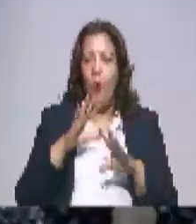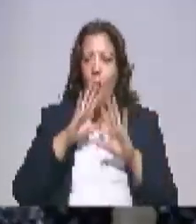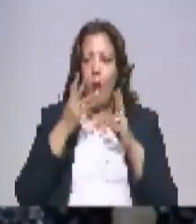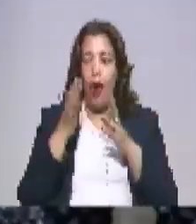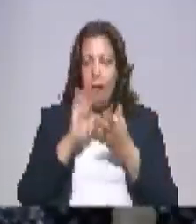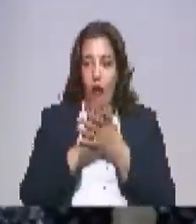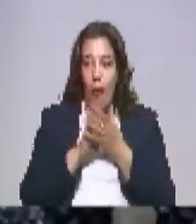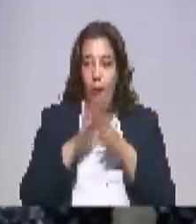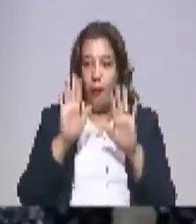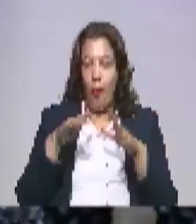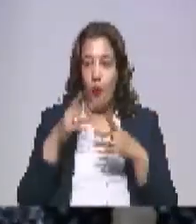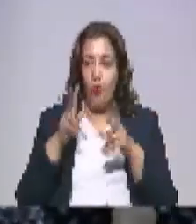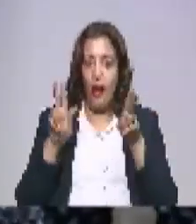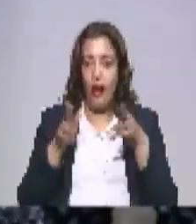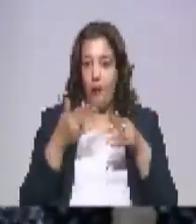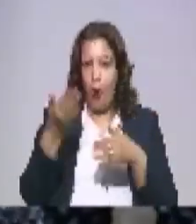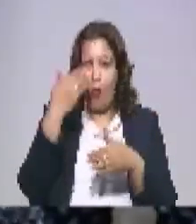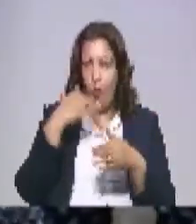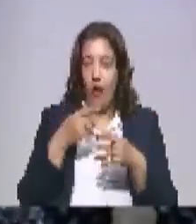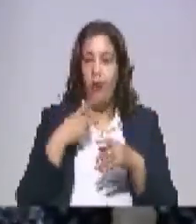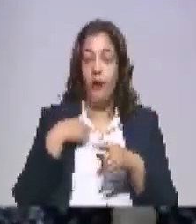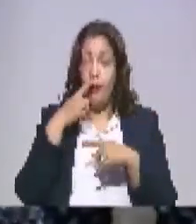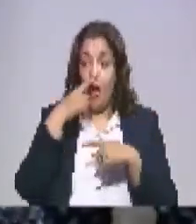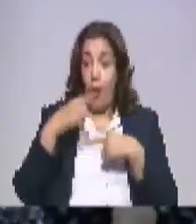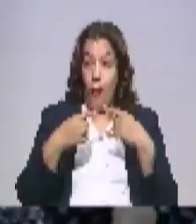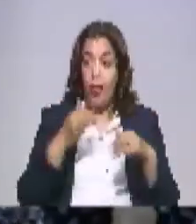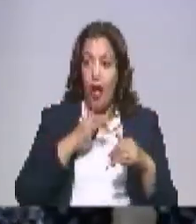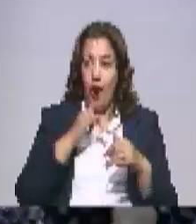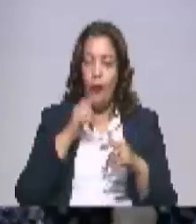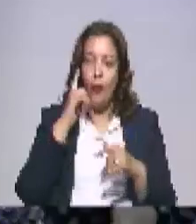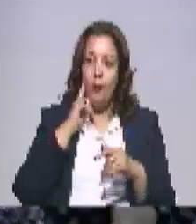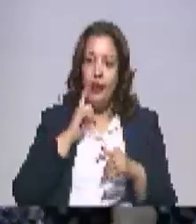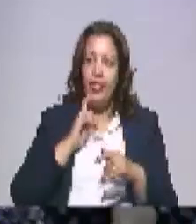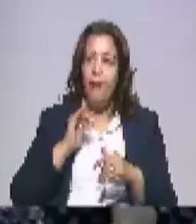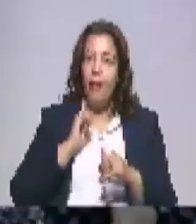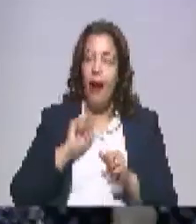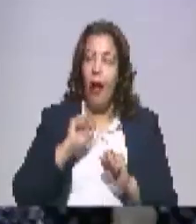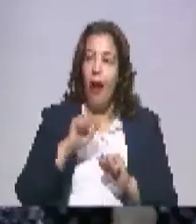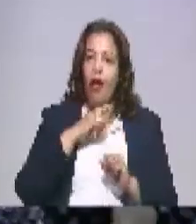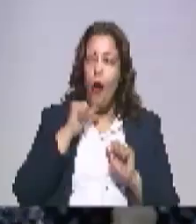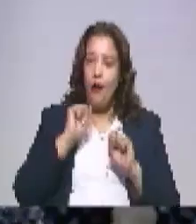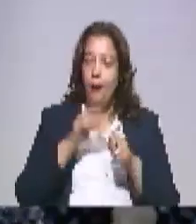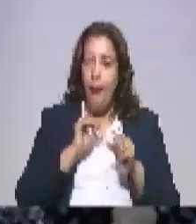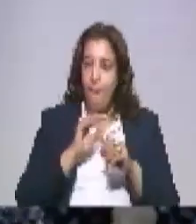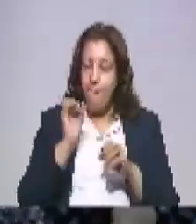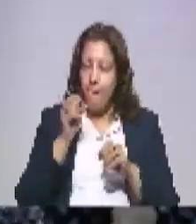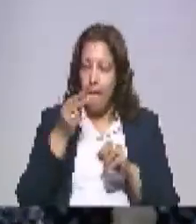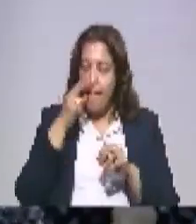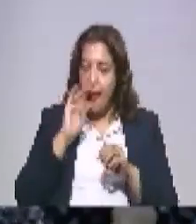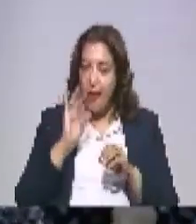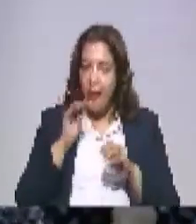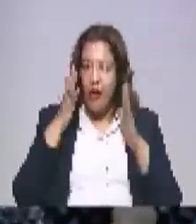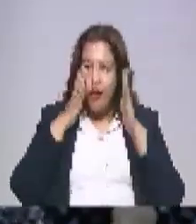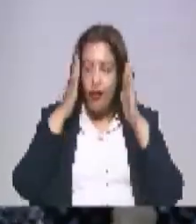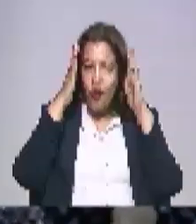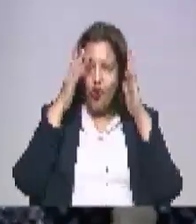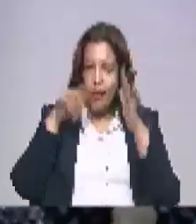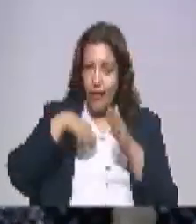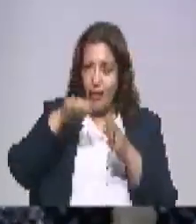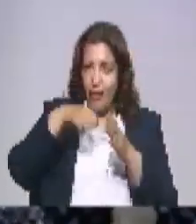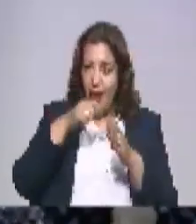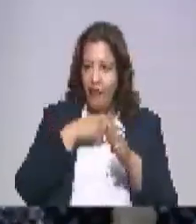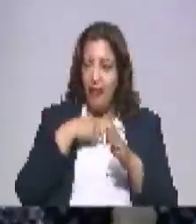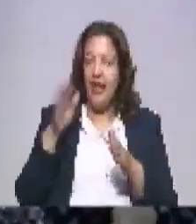الكاميرات، وزي ما حضراتكم متعودين يوم السبت بيكون خاص بالشيف سامح صبحي، بيعمل لحضراتكم أشهى